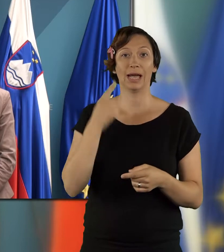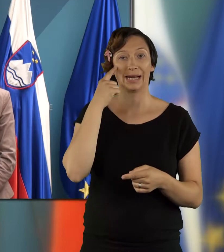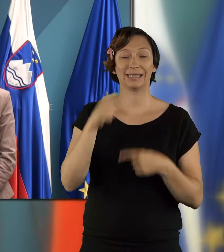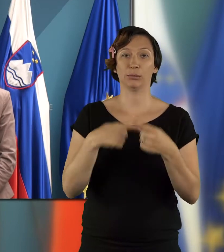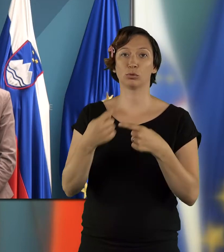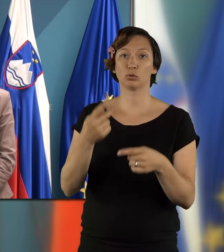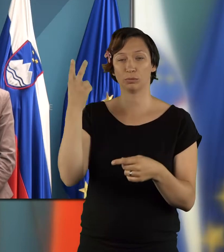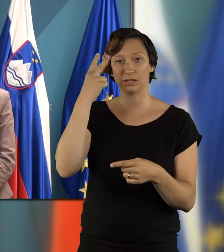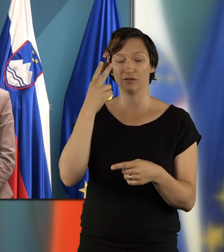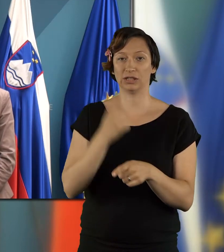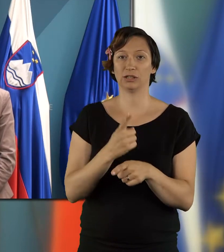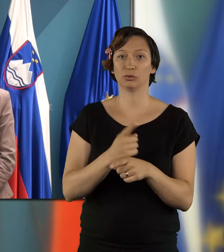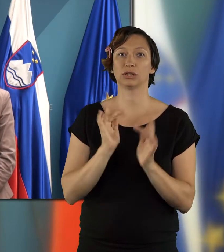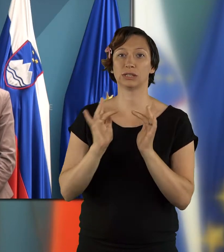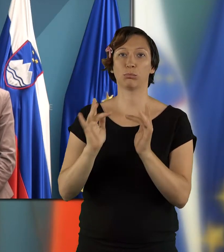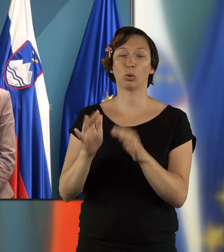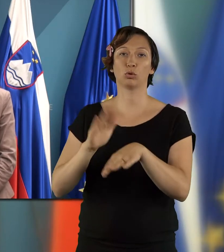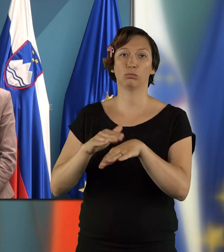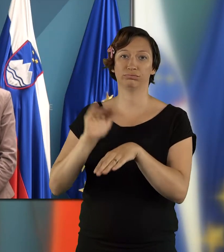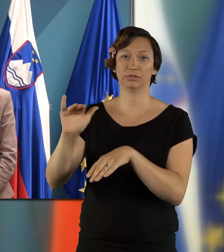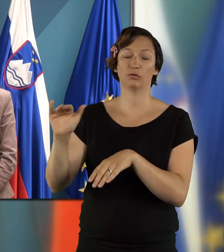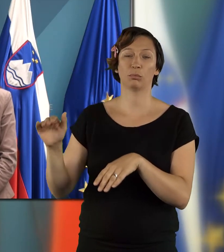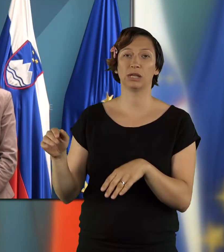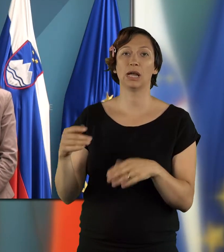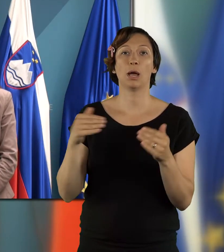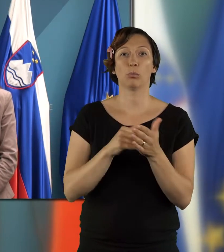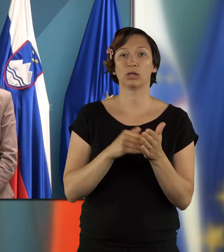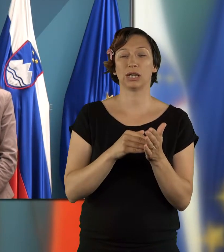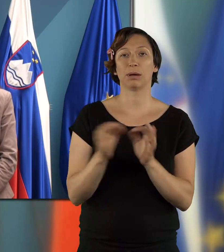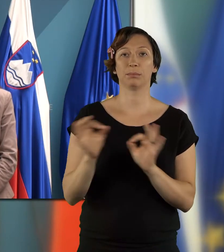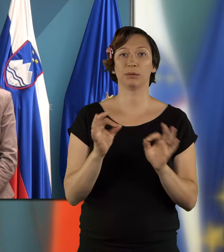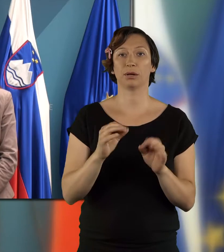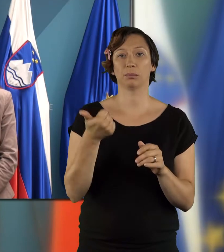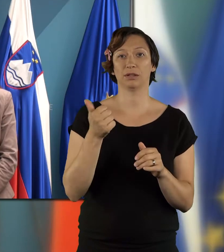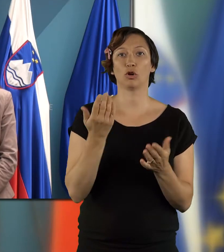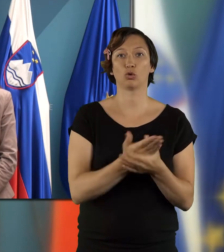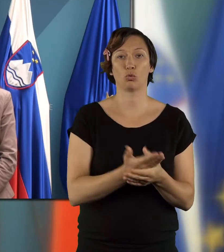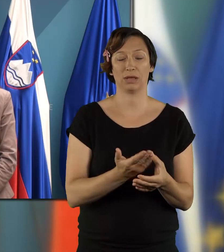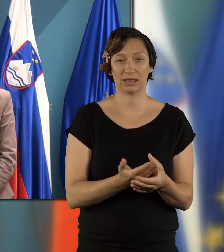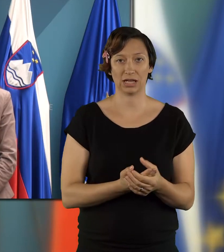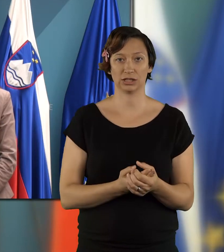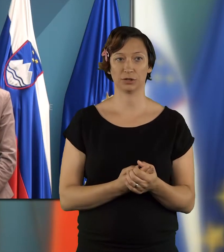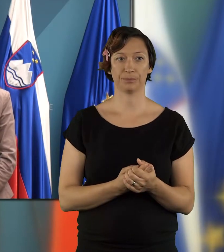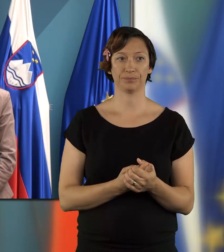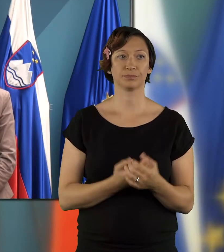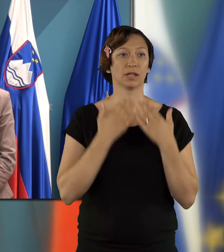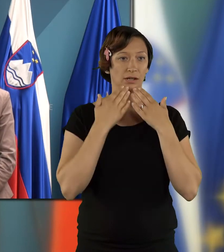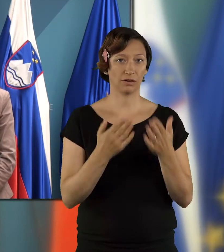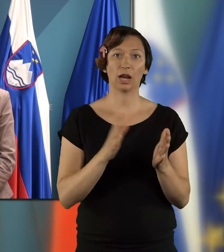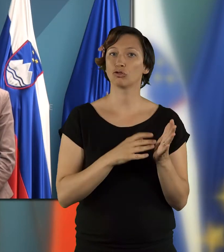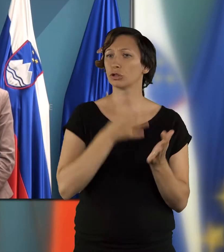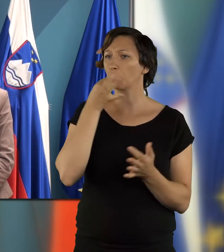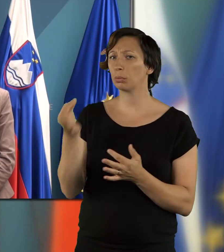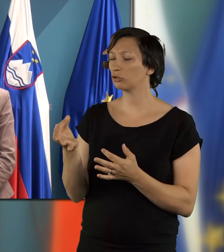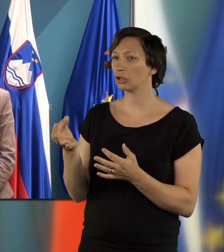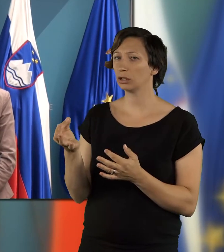seveda vas tudi sprotno informirali, kajti potrebno je seveda pripraviti najprej ustrezno dokumentacijo. Hvala. Še kakšno